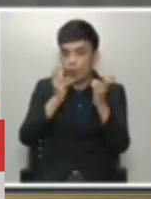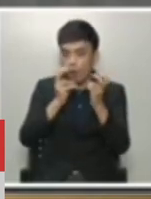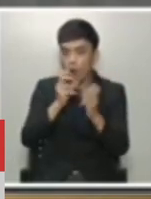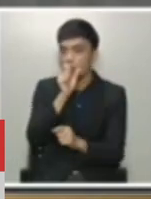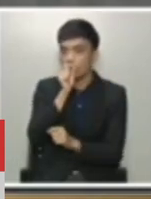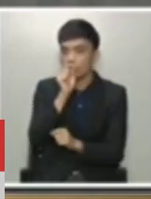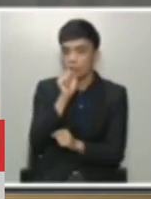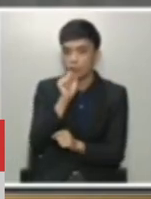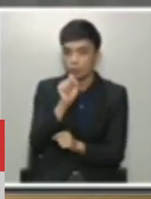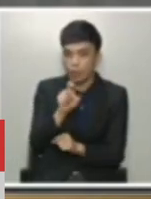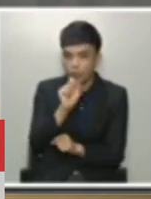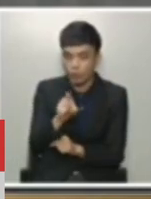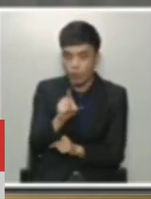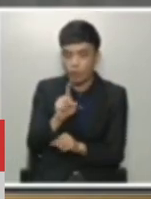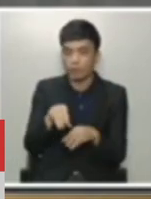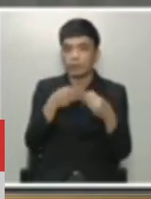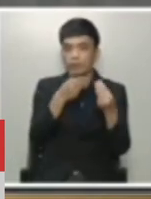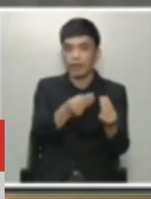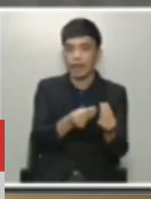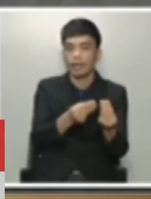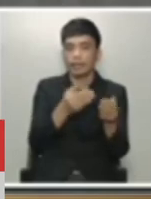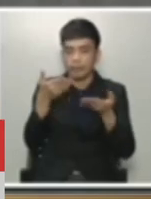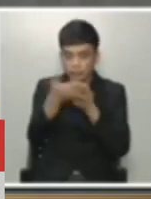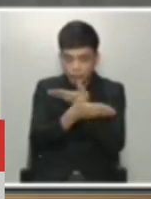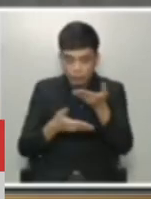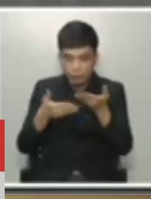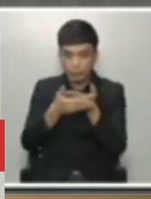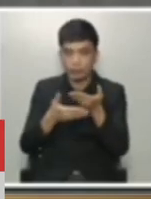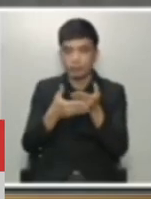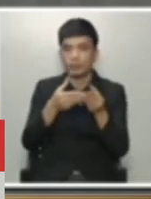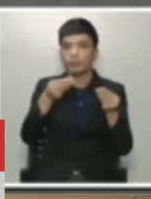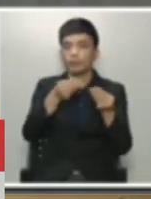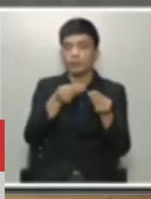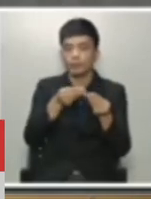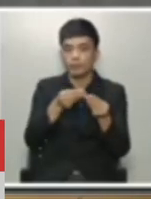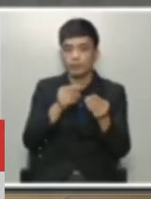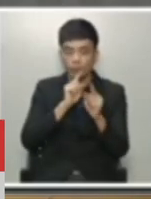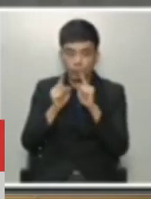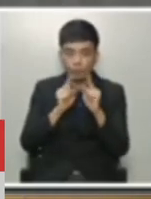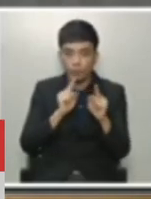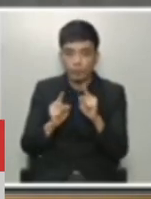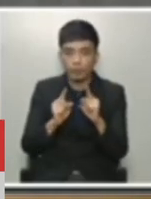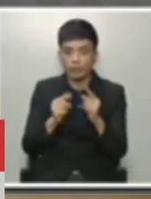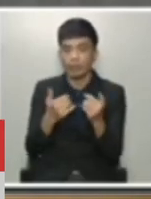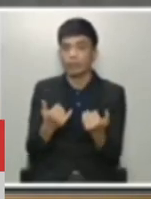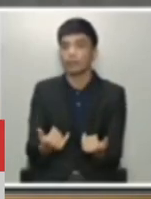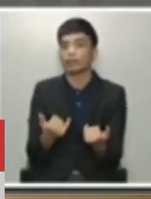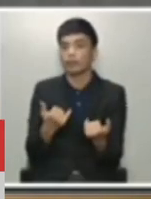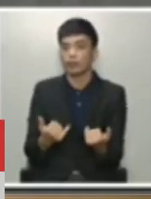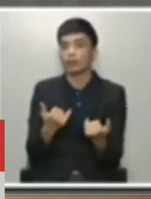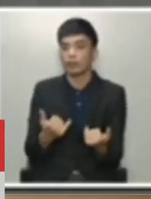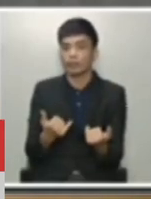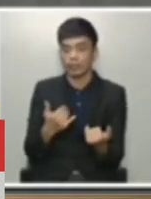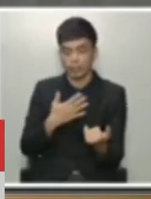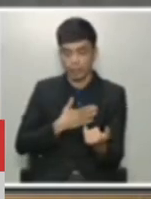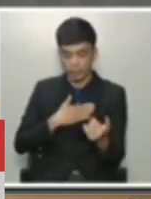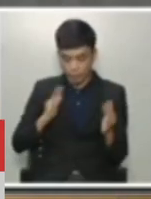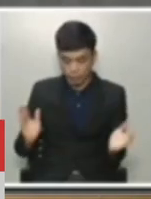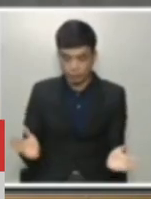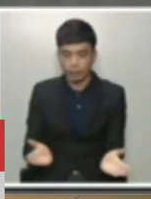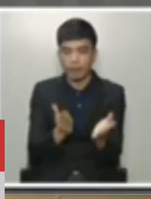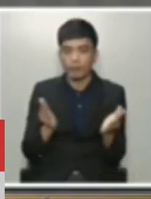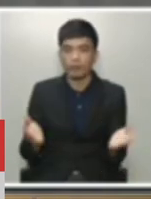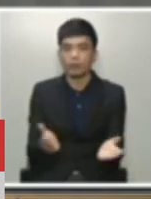าเพราะฉะนั้นประเด็นของผมก็จะขออนุญาตท่านประธานอภิปรายสนับสนุนในยัตติ